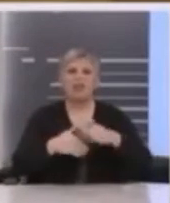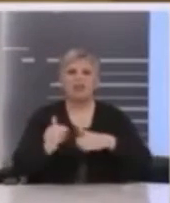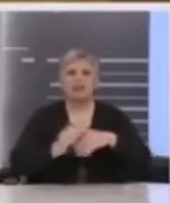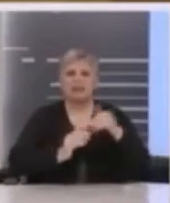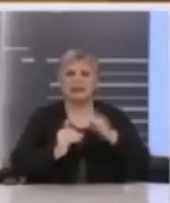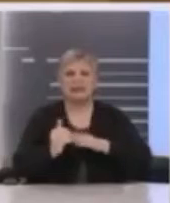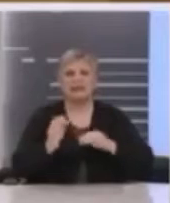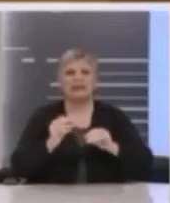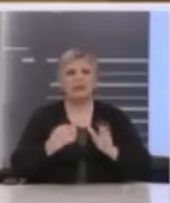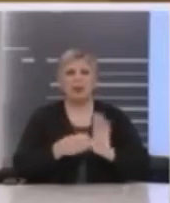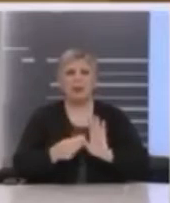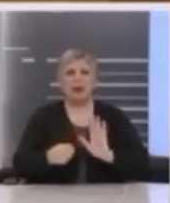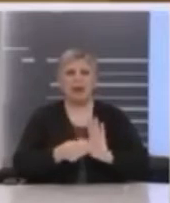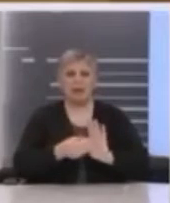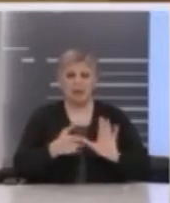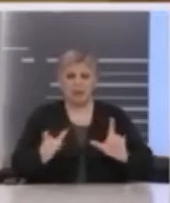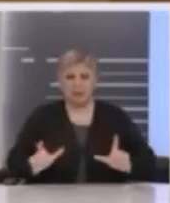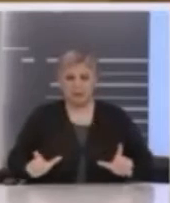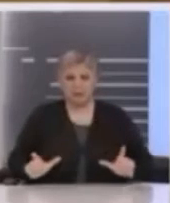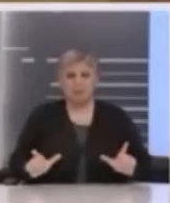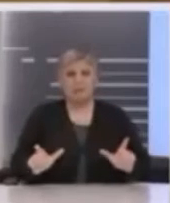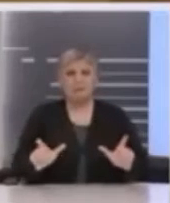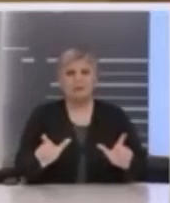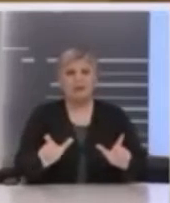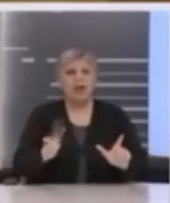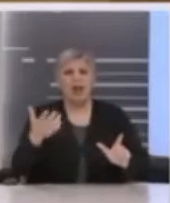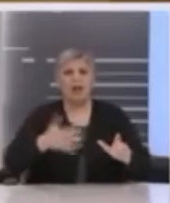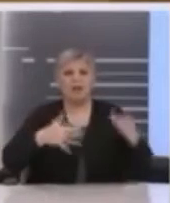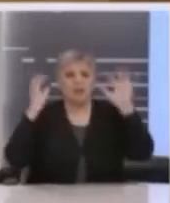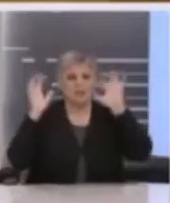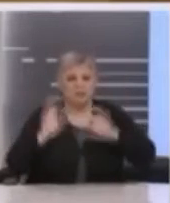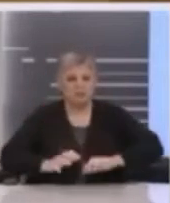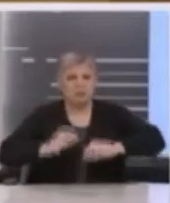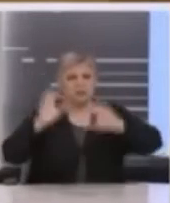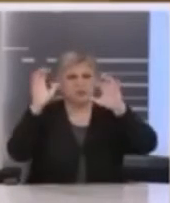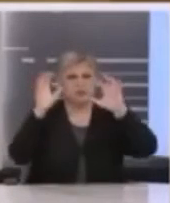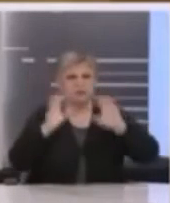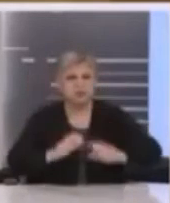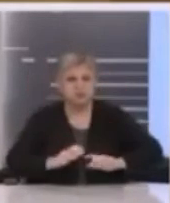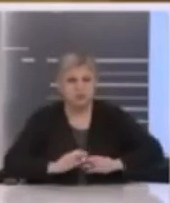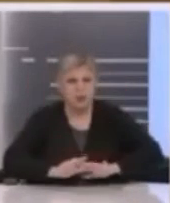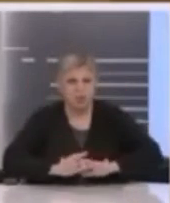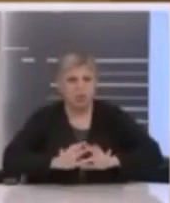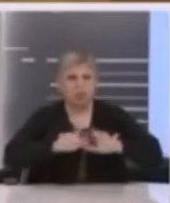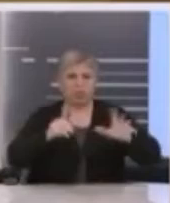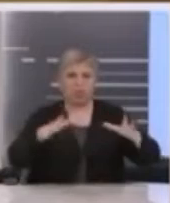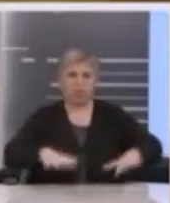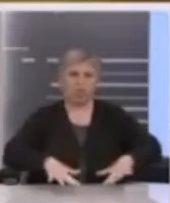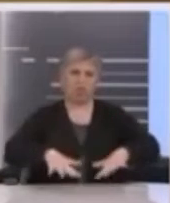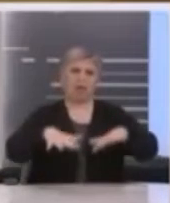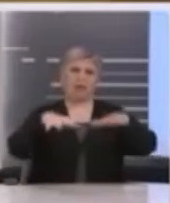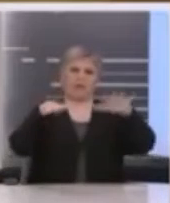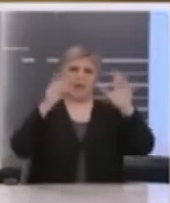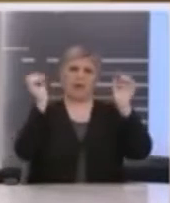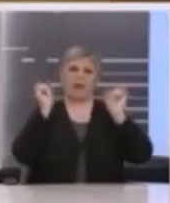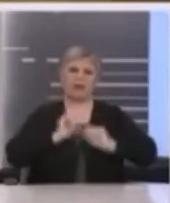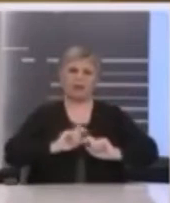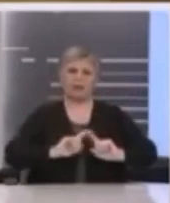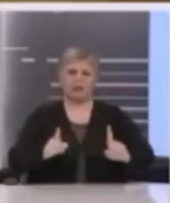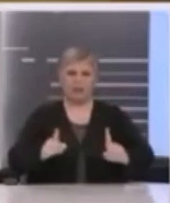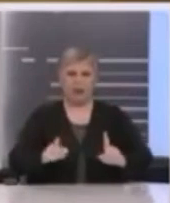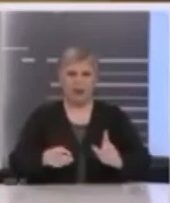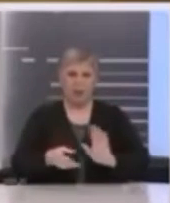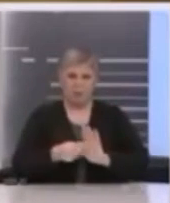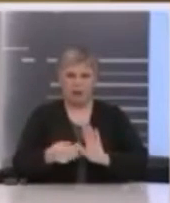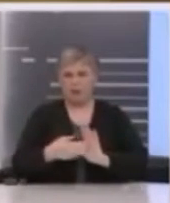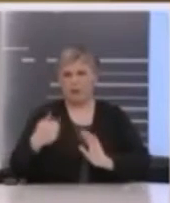δράματος της Μάνδρας και της Νέας Περάμου και της Πιερίας. Το υπερπλεώνασμα δεν οφείλεται